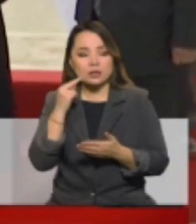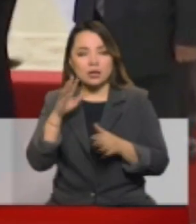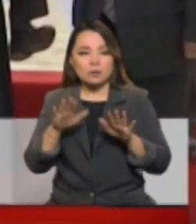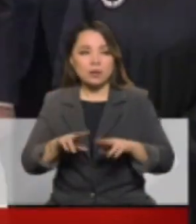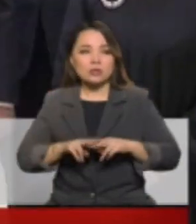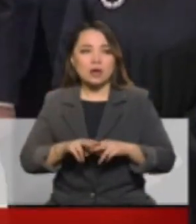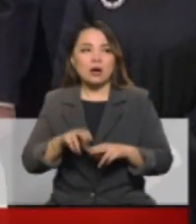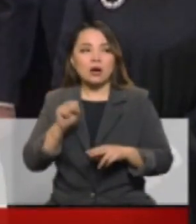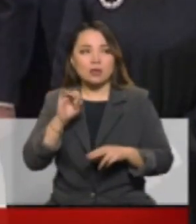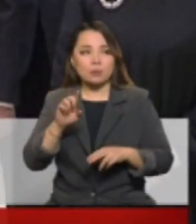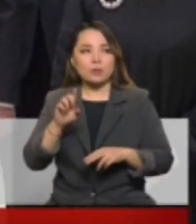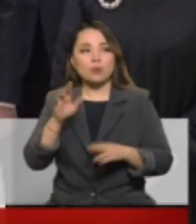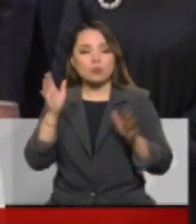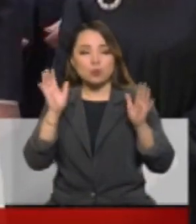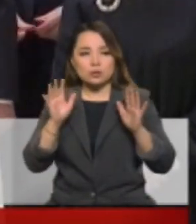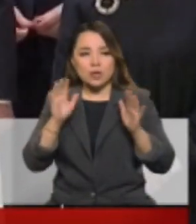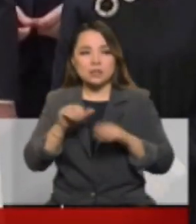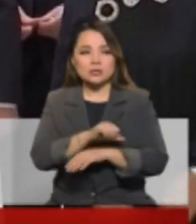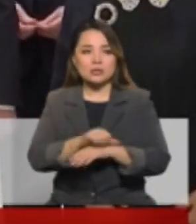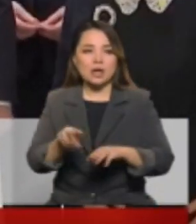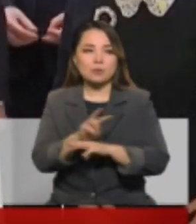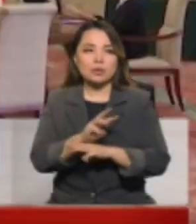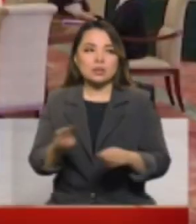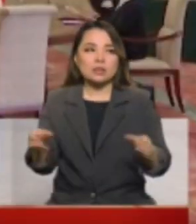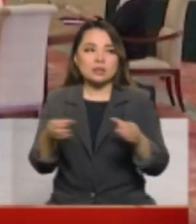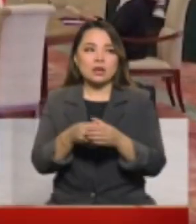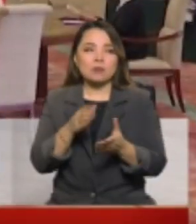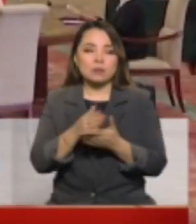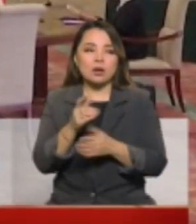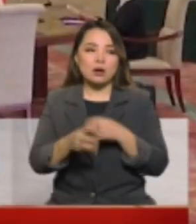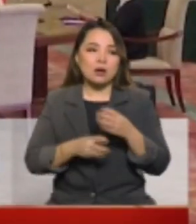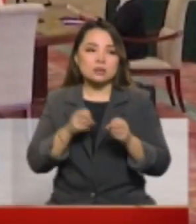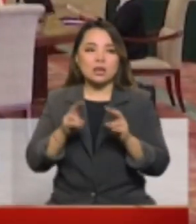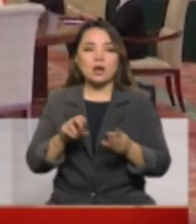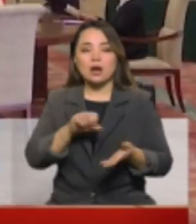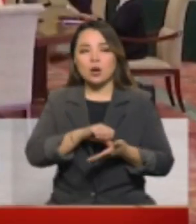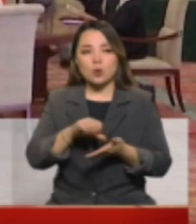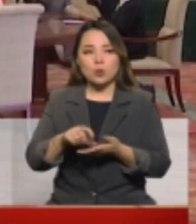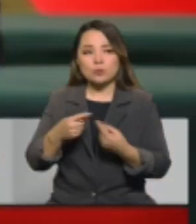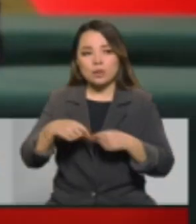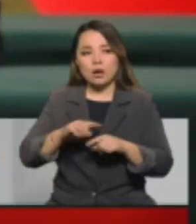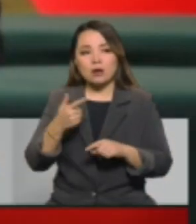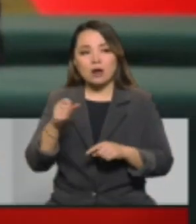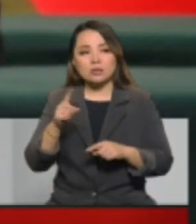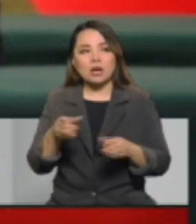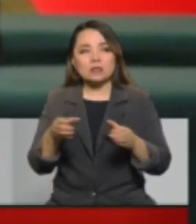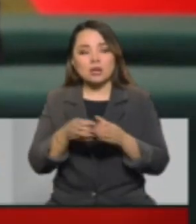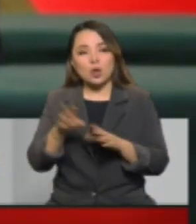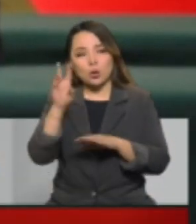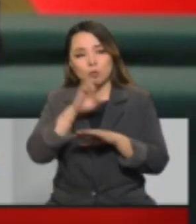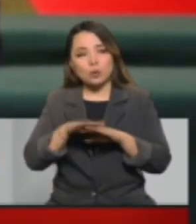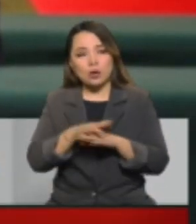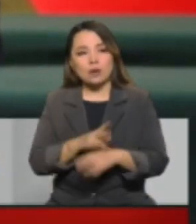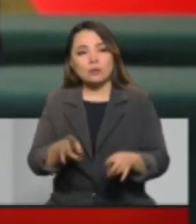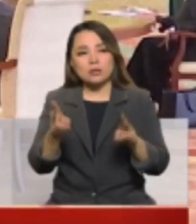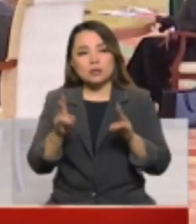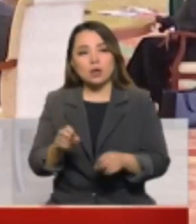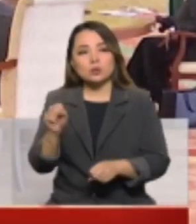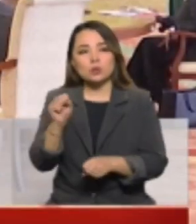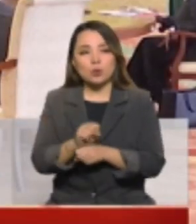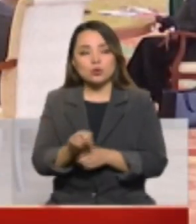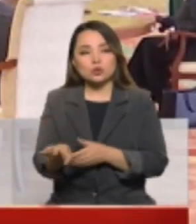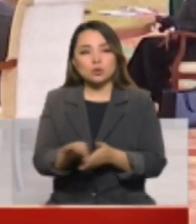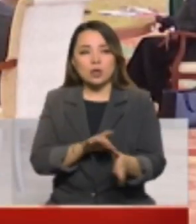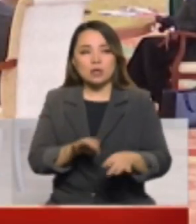араб және мұсылман елдерінің сыртқы істер министрлері бас қосты. Олар халықаралық қауымдастықты газа секторындағы гуманитарлық апатты тоқтатуға